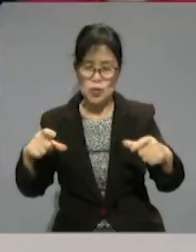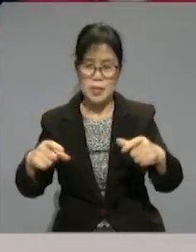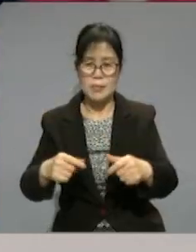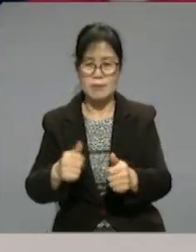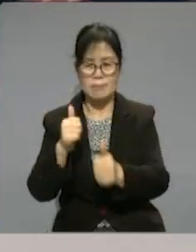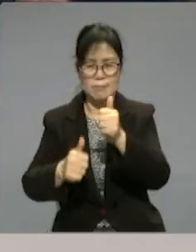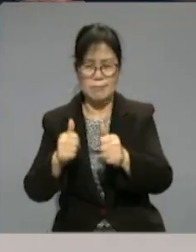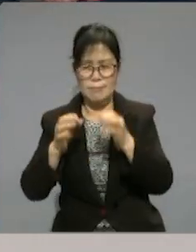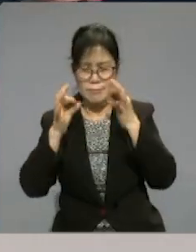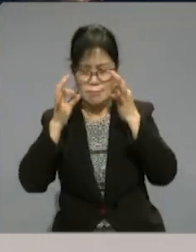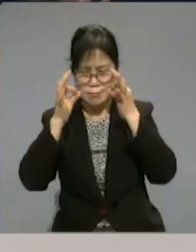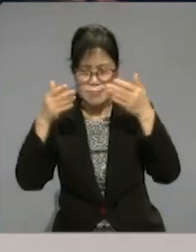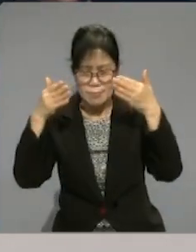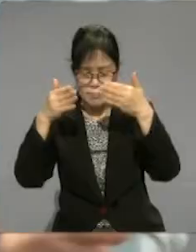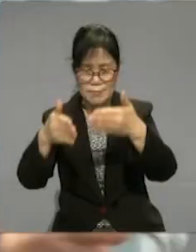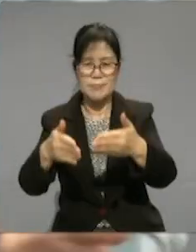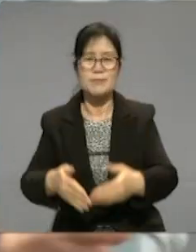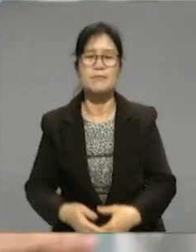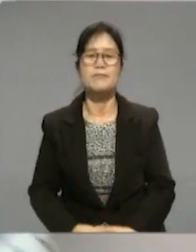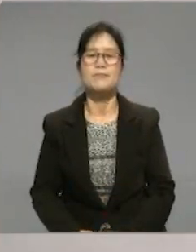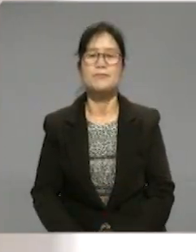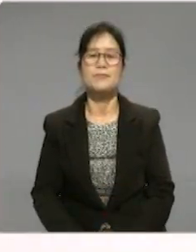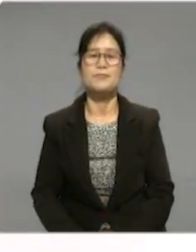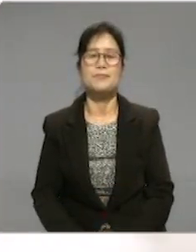다졌습니다. 윤충 기자입니다.